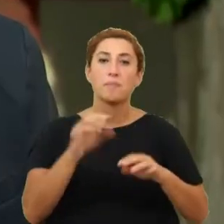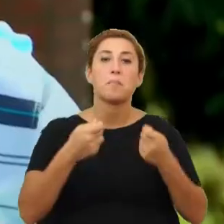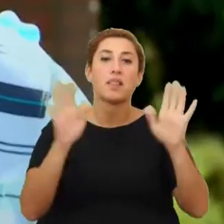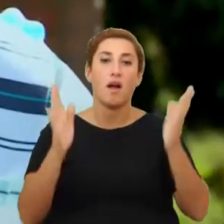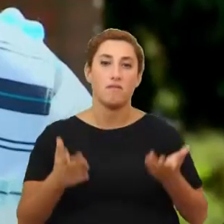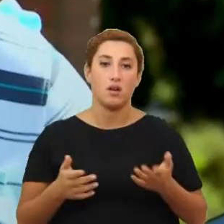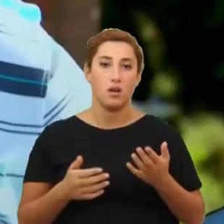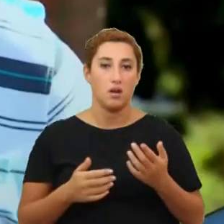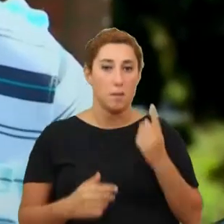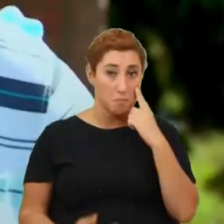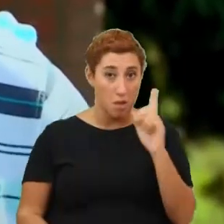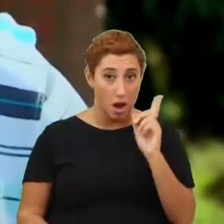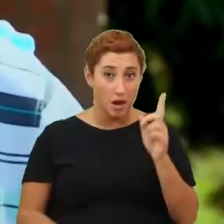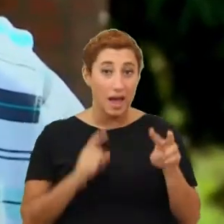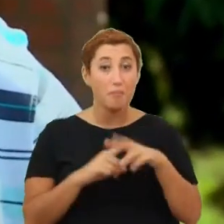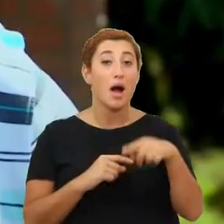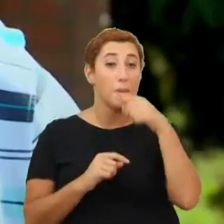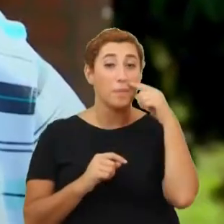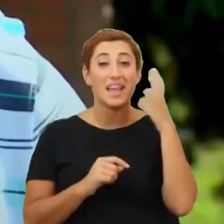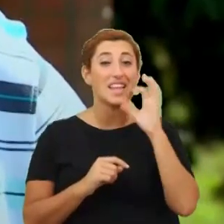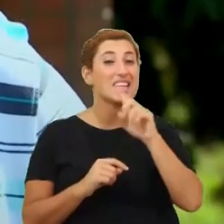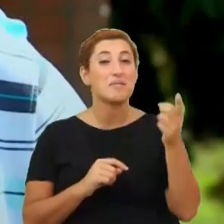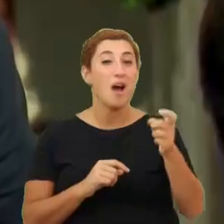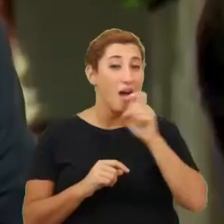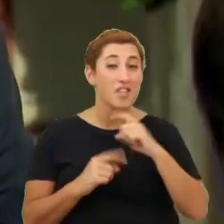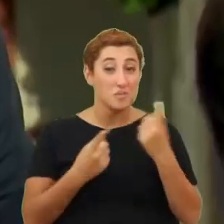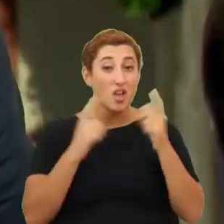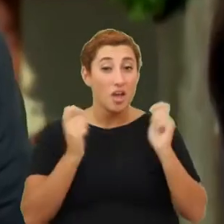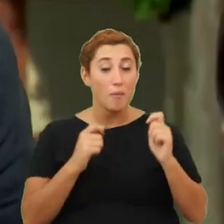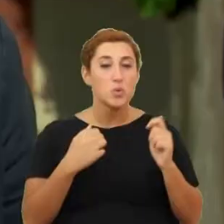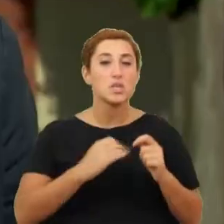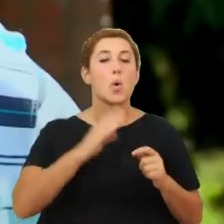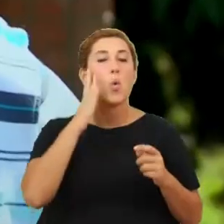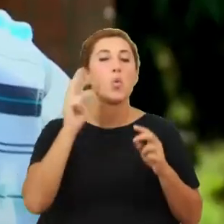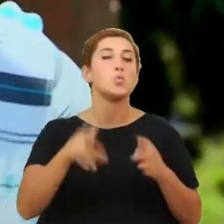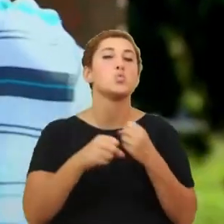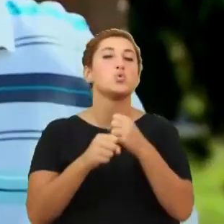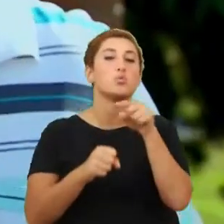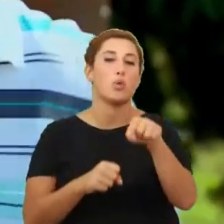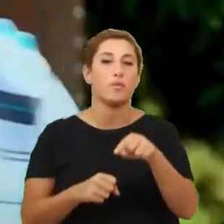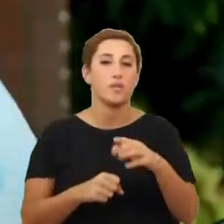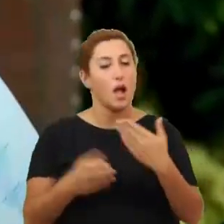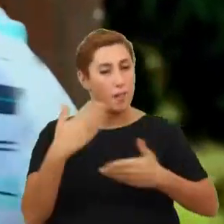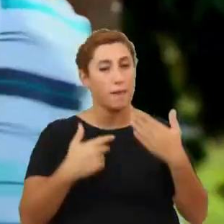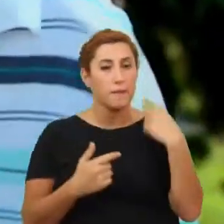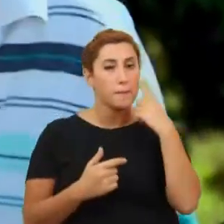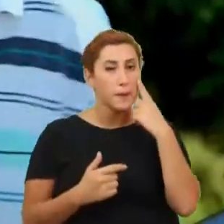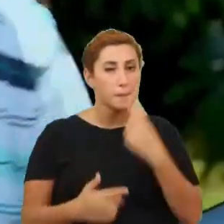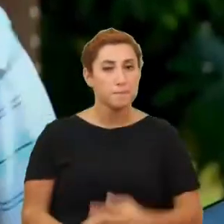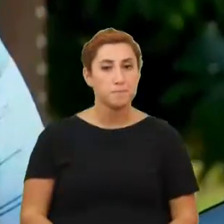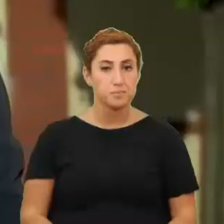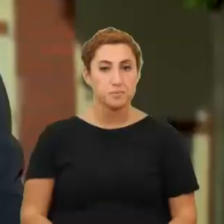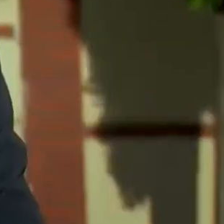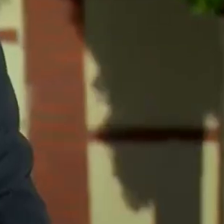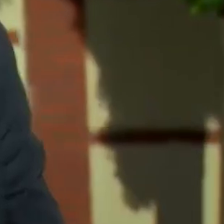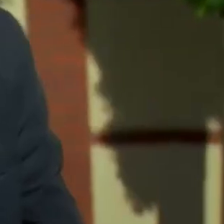bedava. Bak, Kemal Bey'e kim yamuk yapıyorsa gebertirim o. Hele anlat şunu babayım.